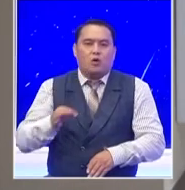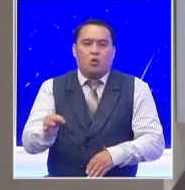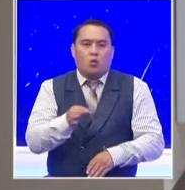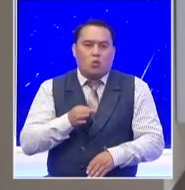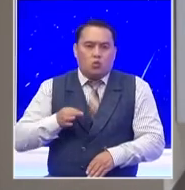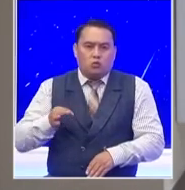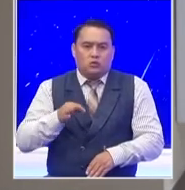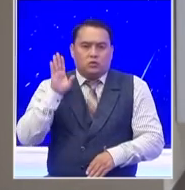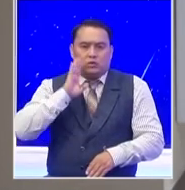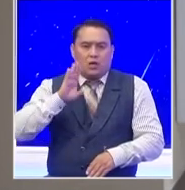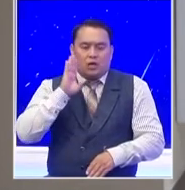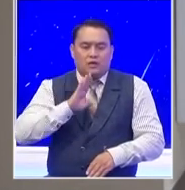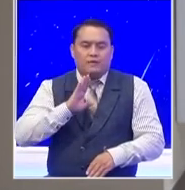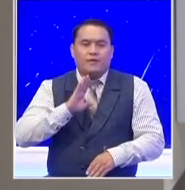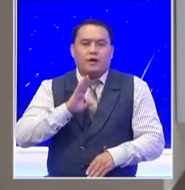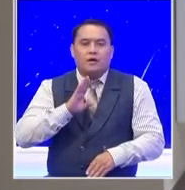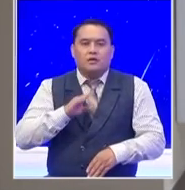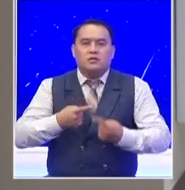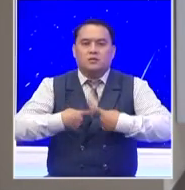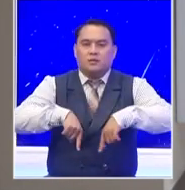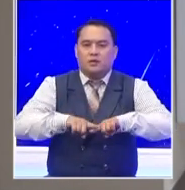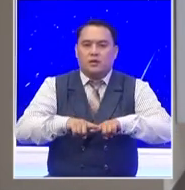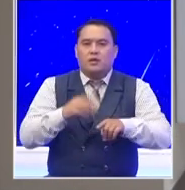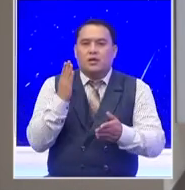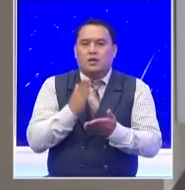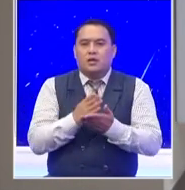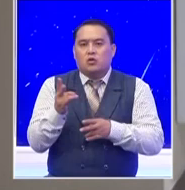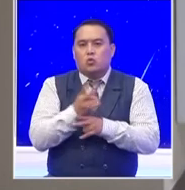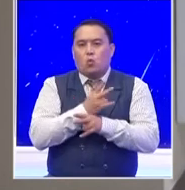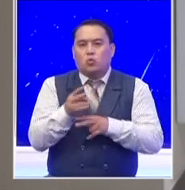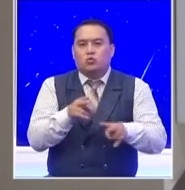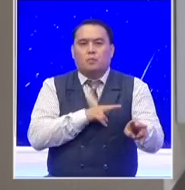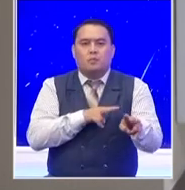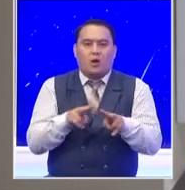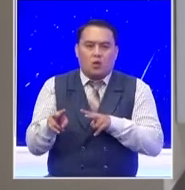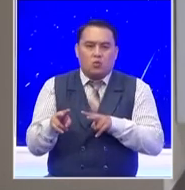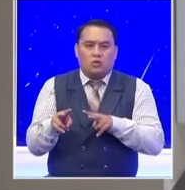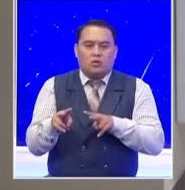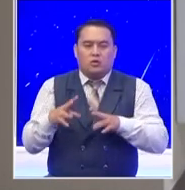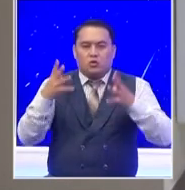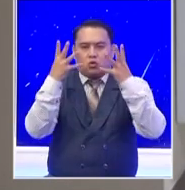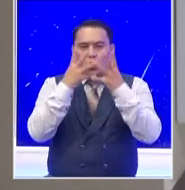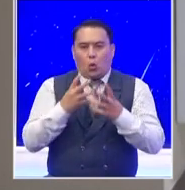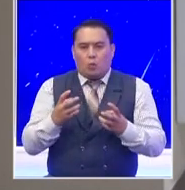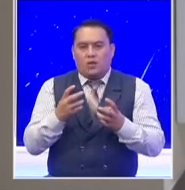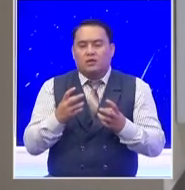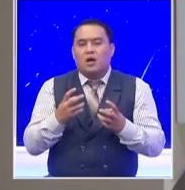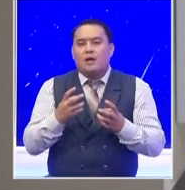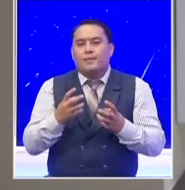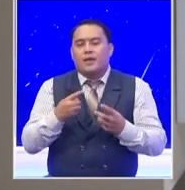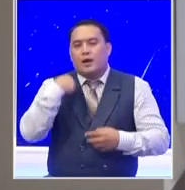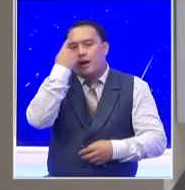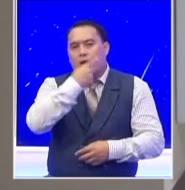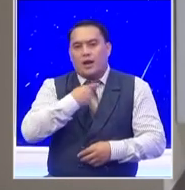где находятся спасательные подразделения отряда, организованы ночные патрули. С наступлением темноты личный состав